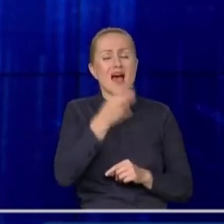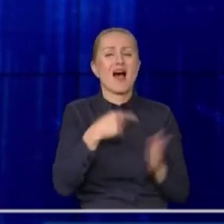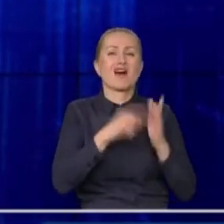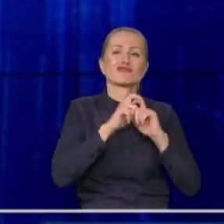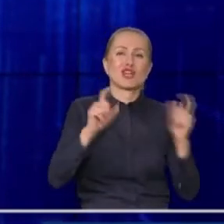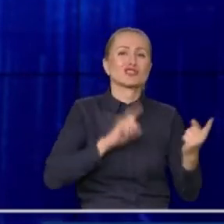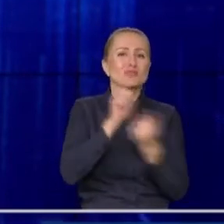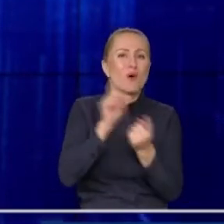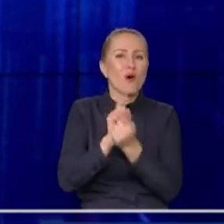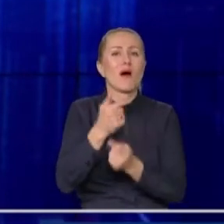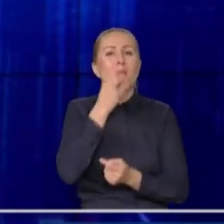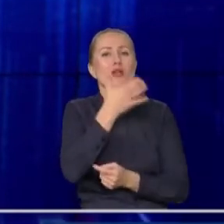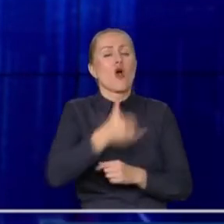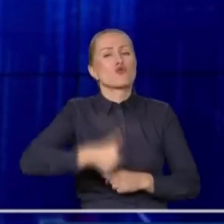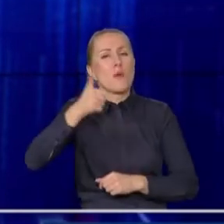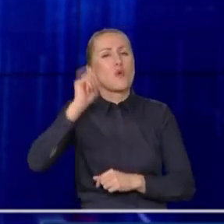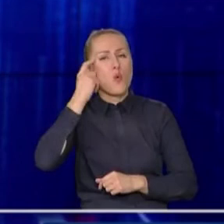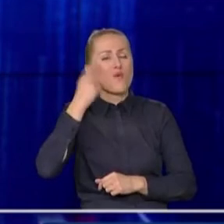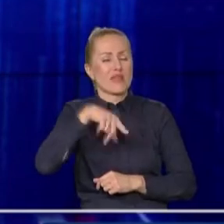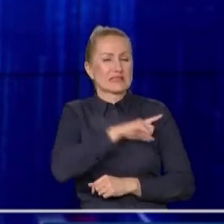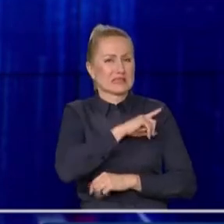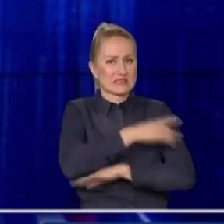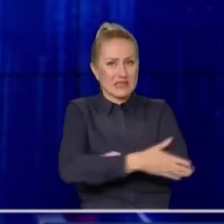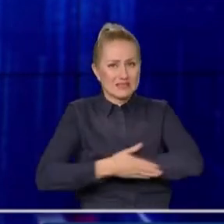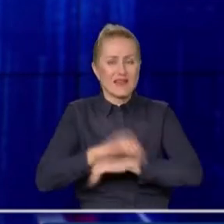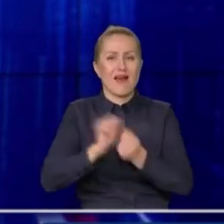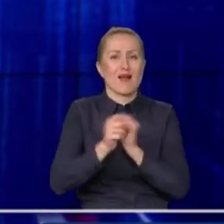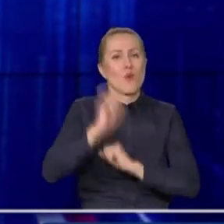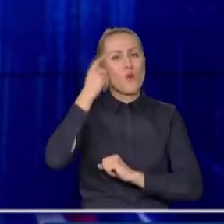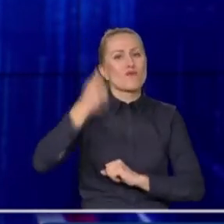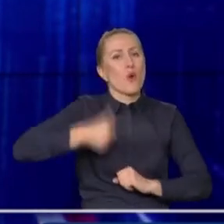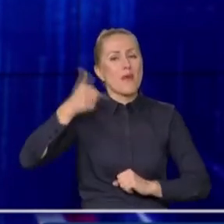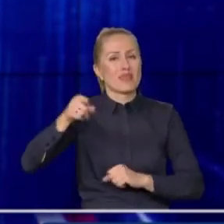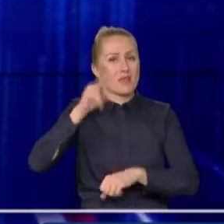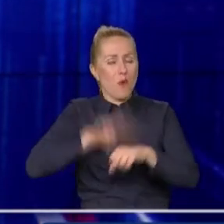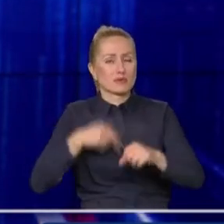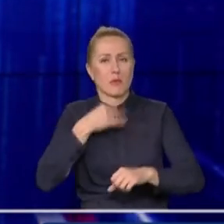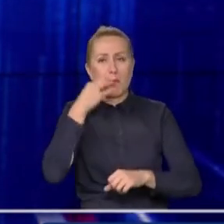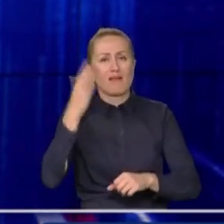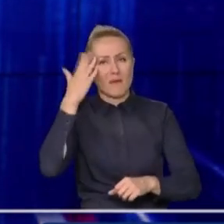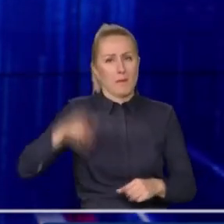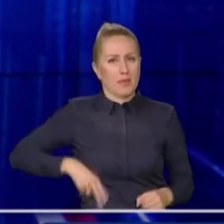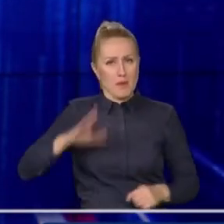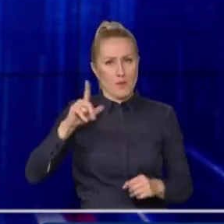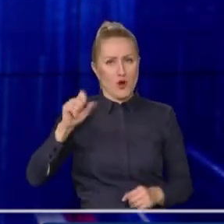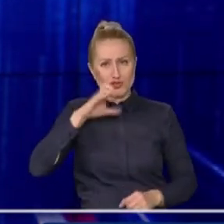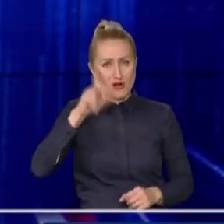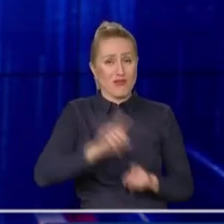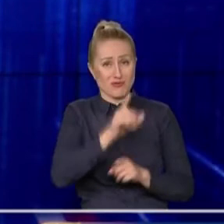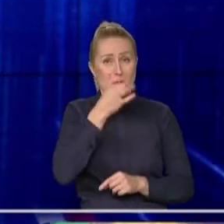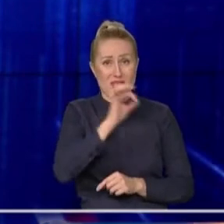spotkań, czy komendanta głównego Straży Granicznej, czy komendanta głównego Policji. Wiem, że minister Błaszczak pyta swoich